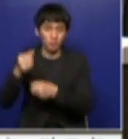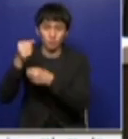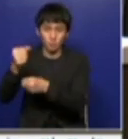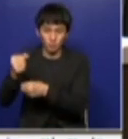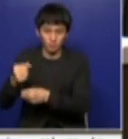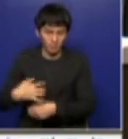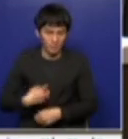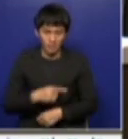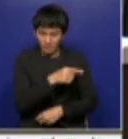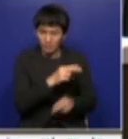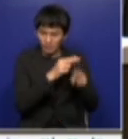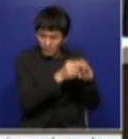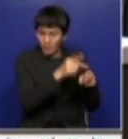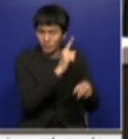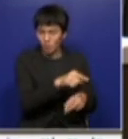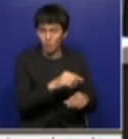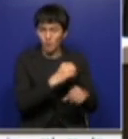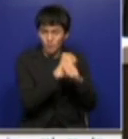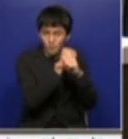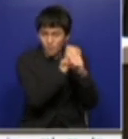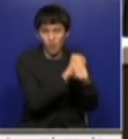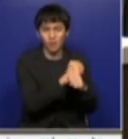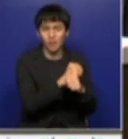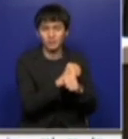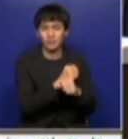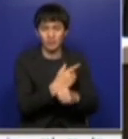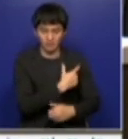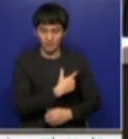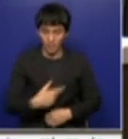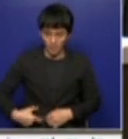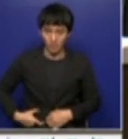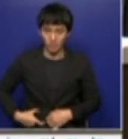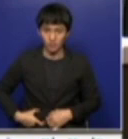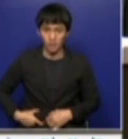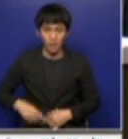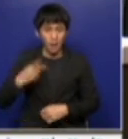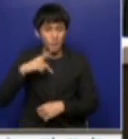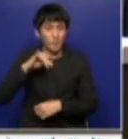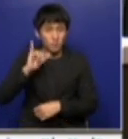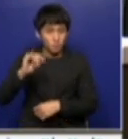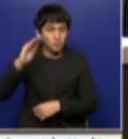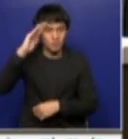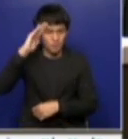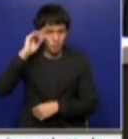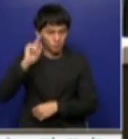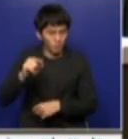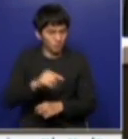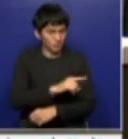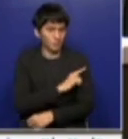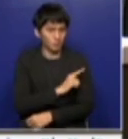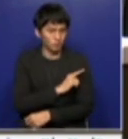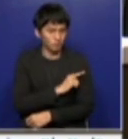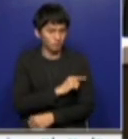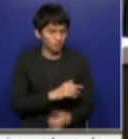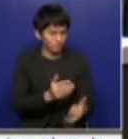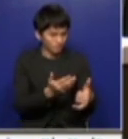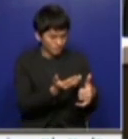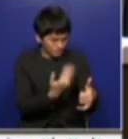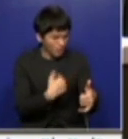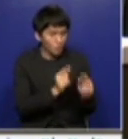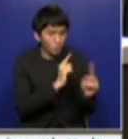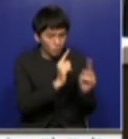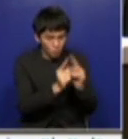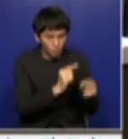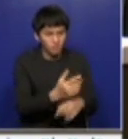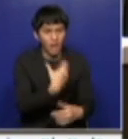ปกป้องสถาบันผมต้องกล่าวหาอย่างนี้นะครับท่านพลเอกประยุทธ์ต้องรับผิดชอบไปสอบเลยครับสอบเข้าจริงให้